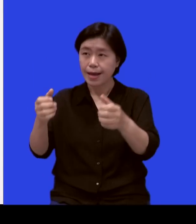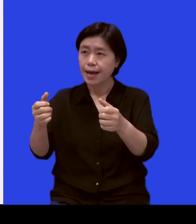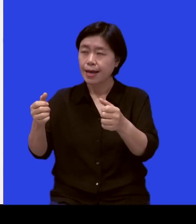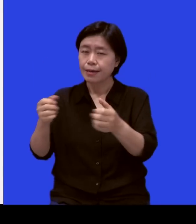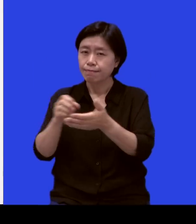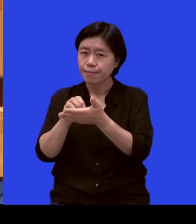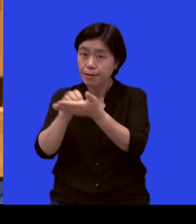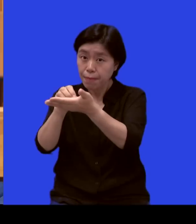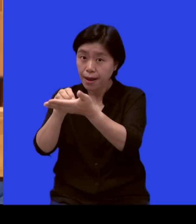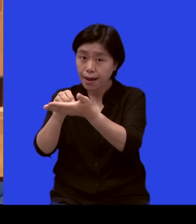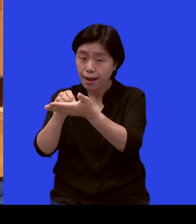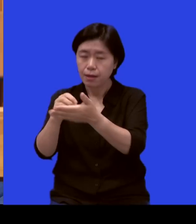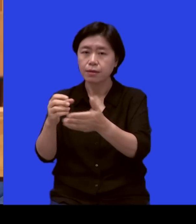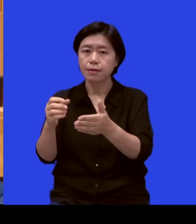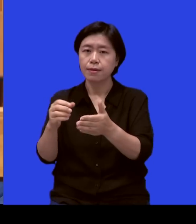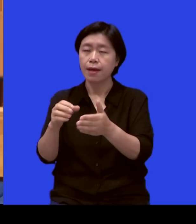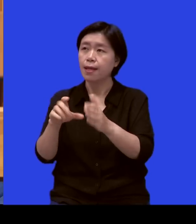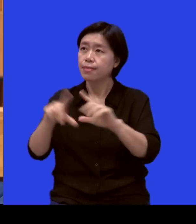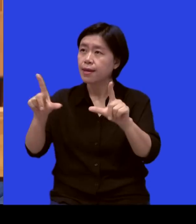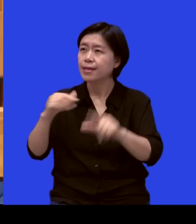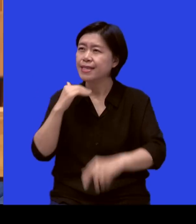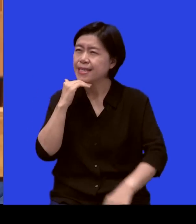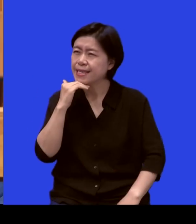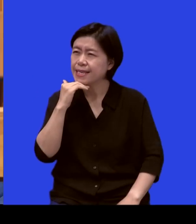오기만 기다렸어요. 순진하셨네요.